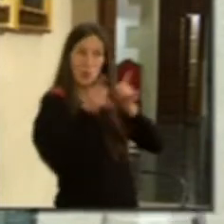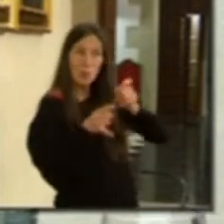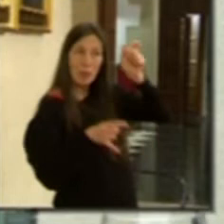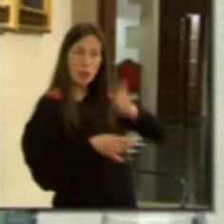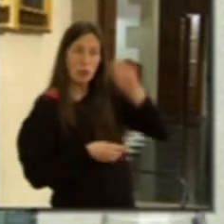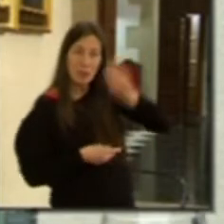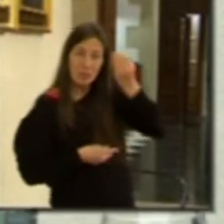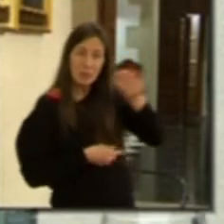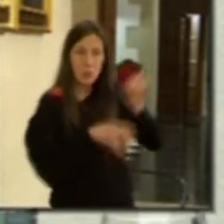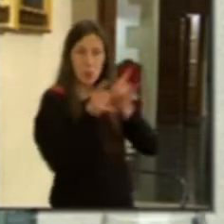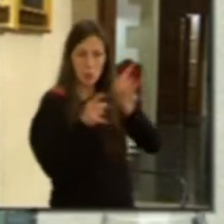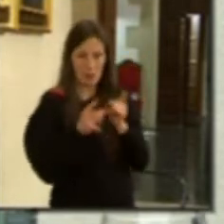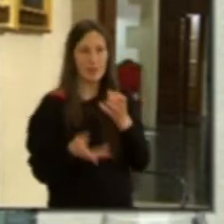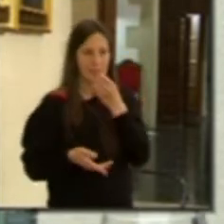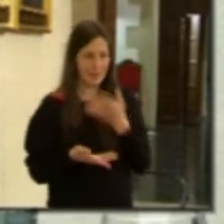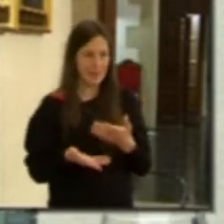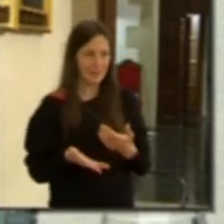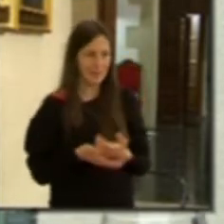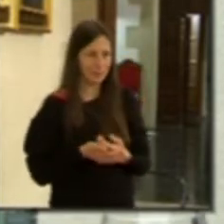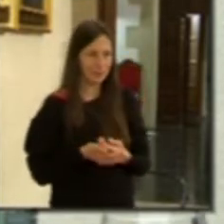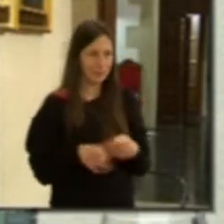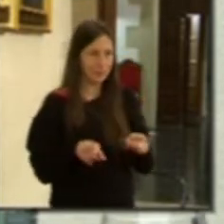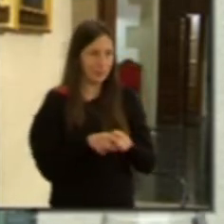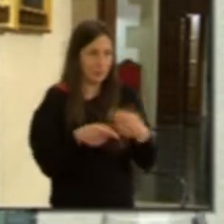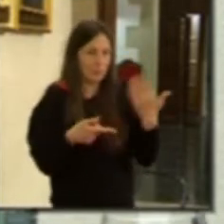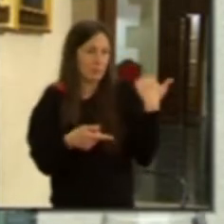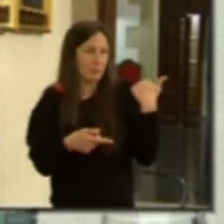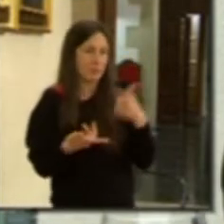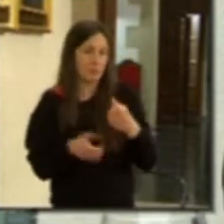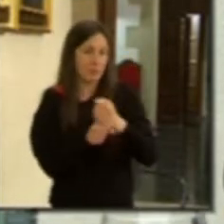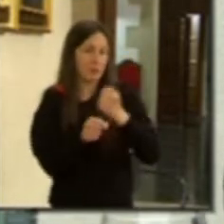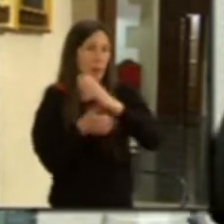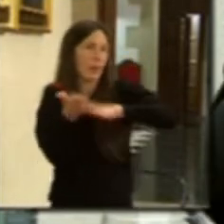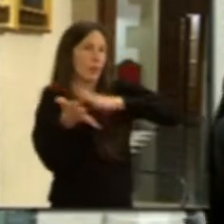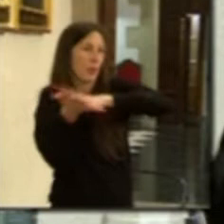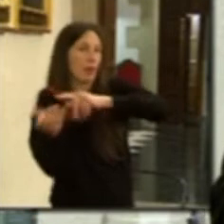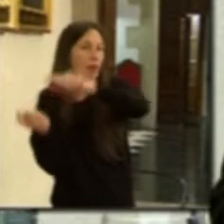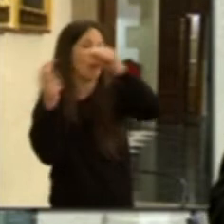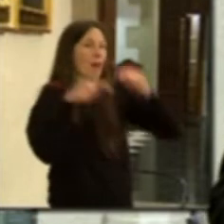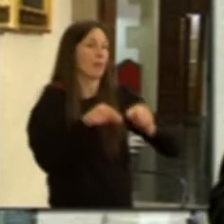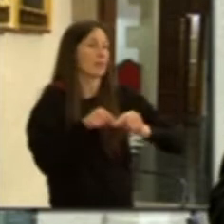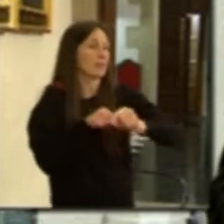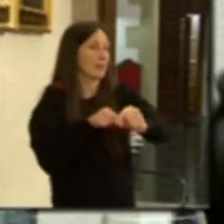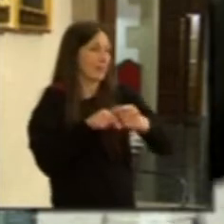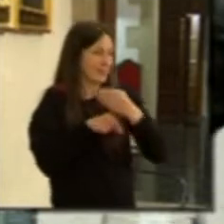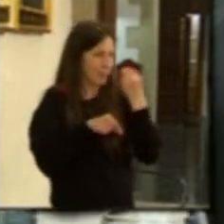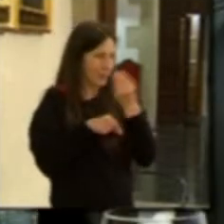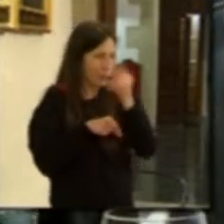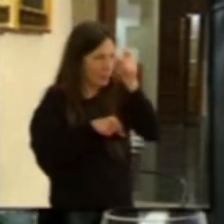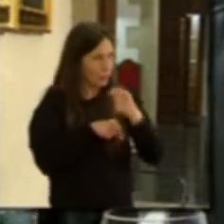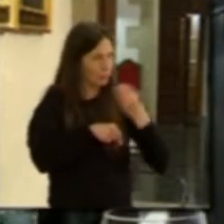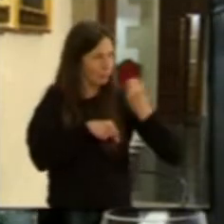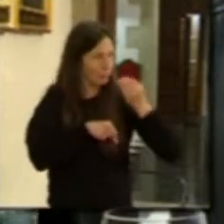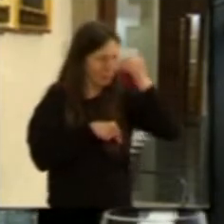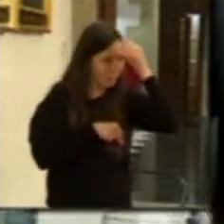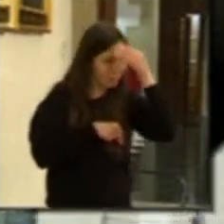tinguem encara i que digui, no, no, ara sí que hi puc anar a Vic, perquè ara sí que s'hi pot viure, perquè m'ofereix una qualitat de vida que jo no tinc a la